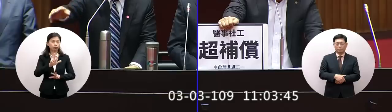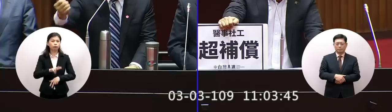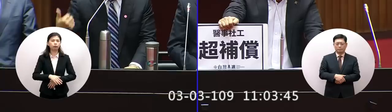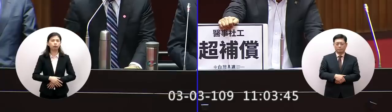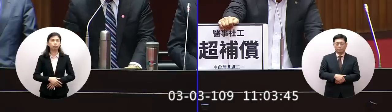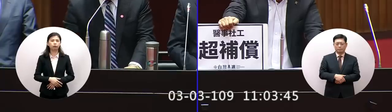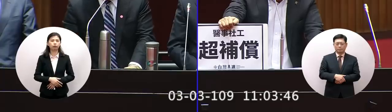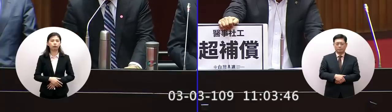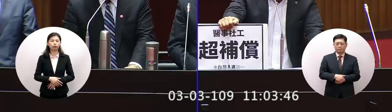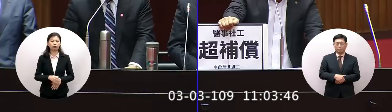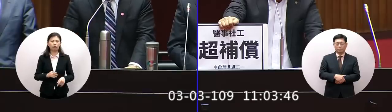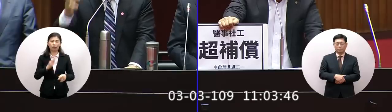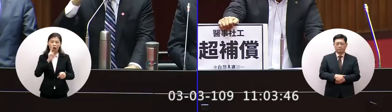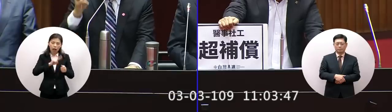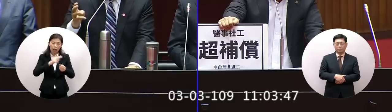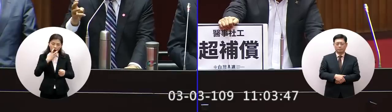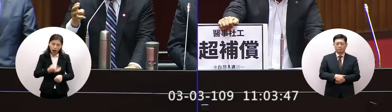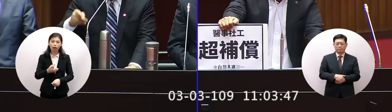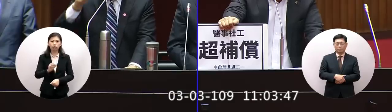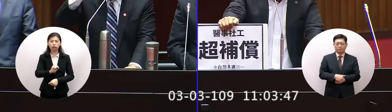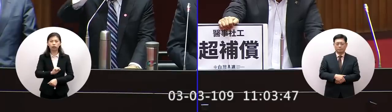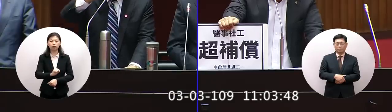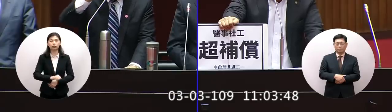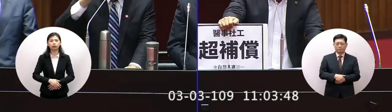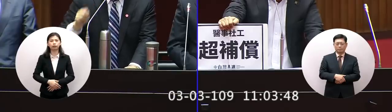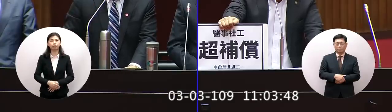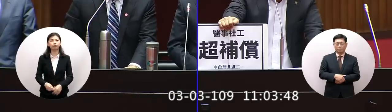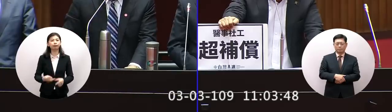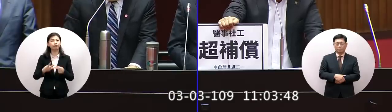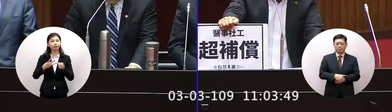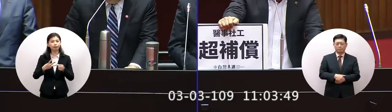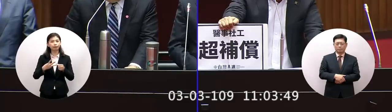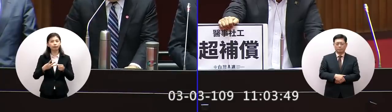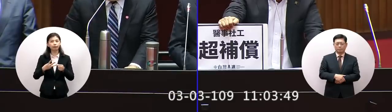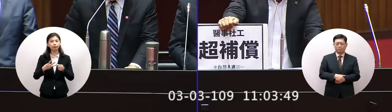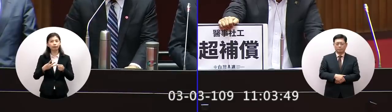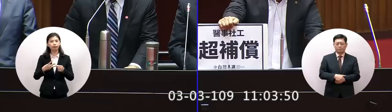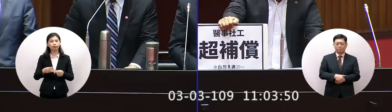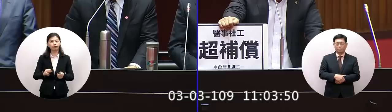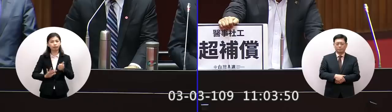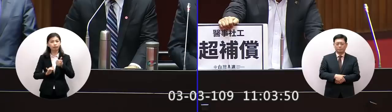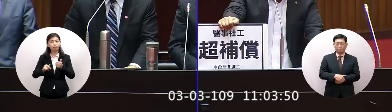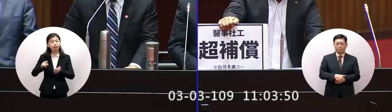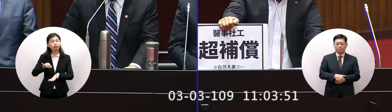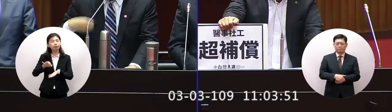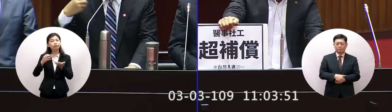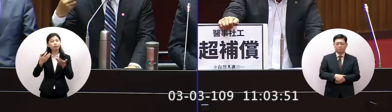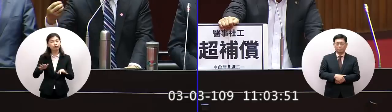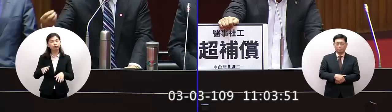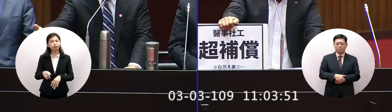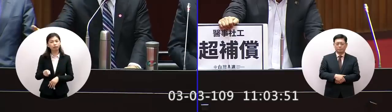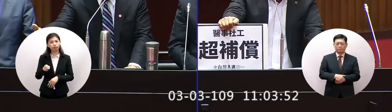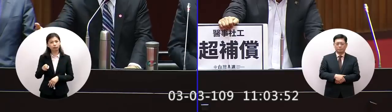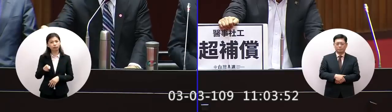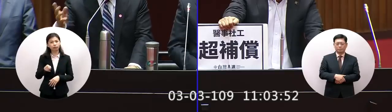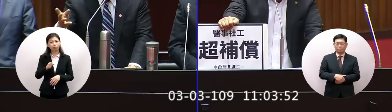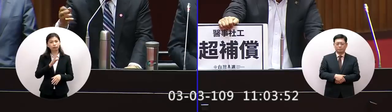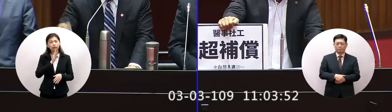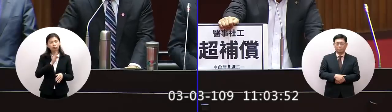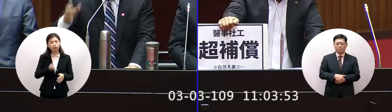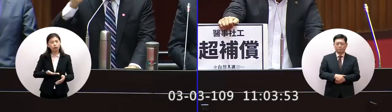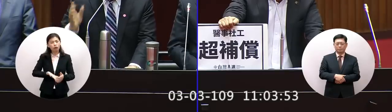使煞予伊家己损失。第三，就是委员在关心讲，啊，是毋是甲奖